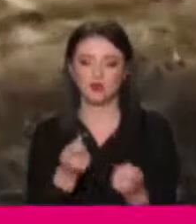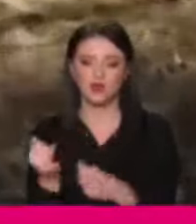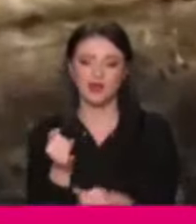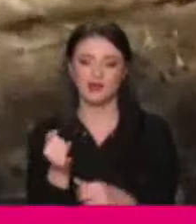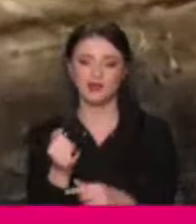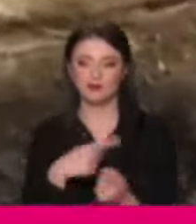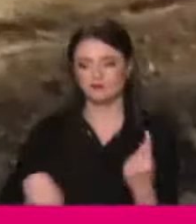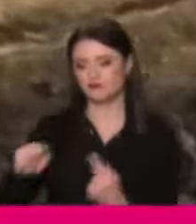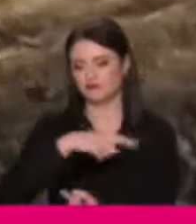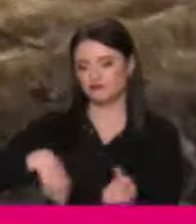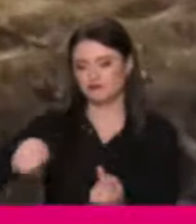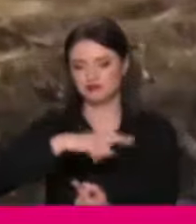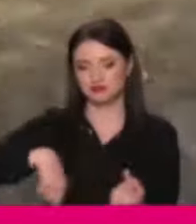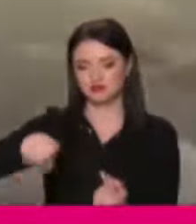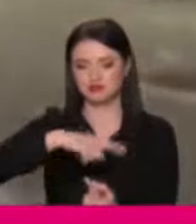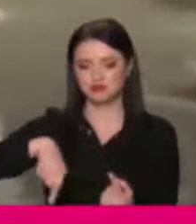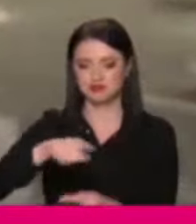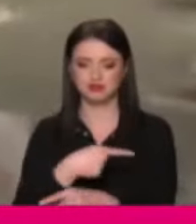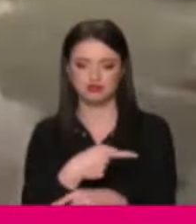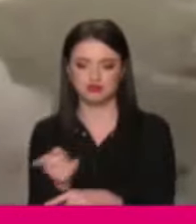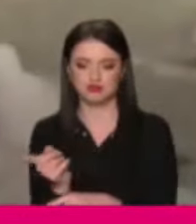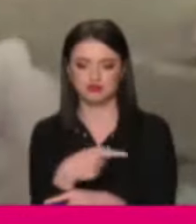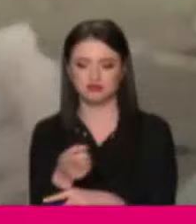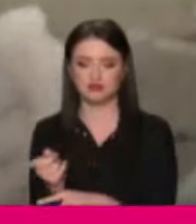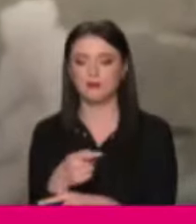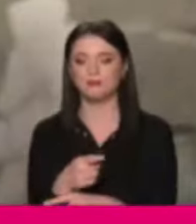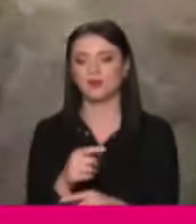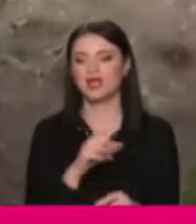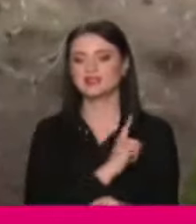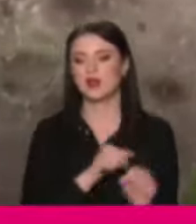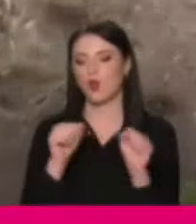на 360 градусів. Загалом сили оборони на цій ділянці